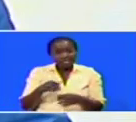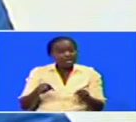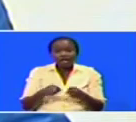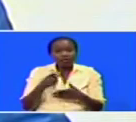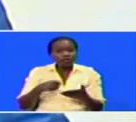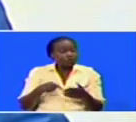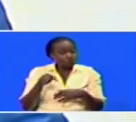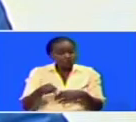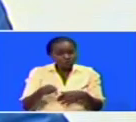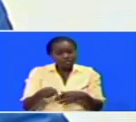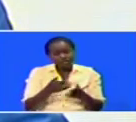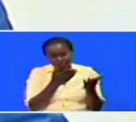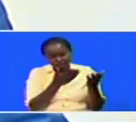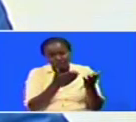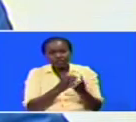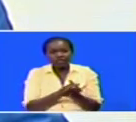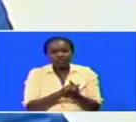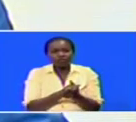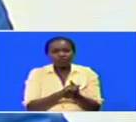maelewano hayo mapema hii leo.